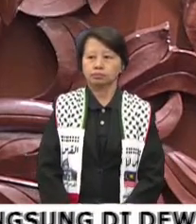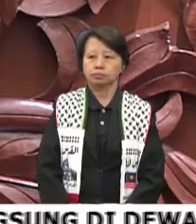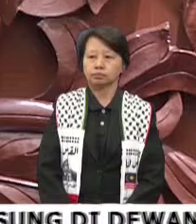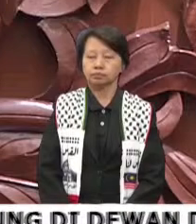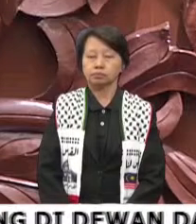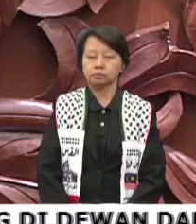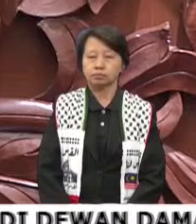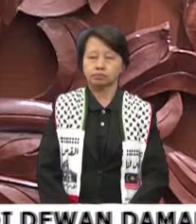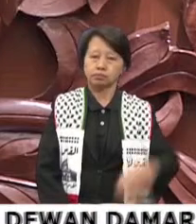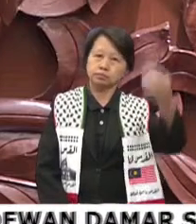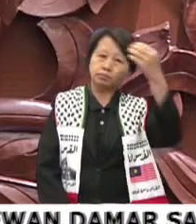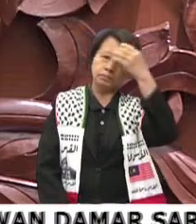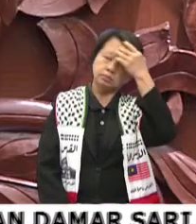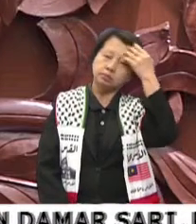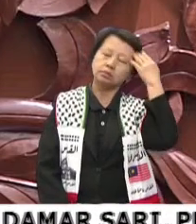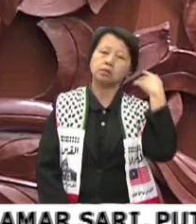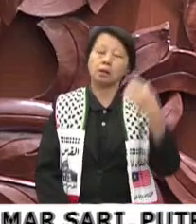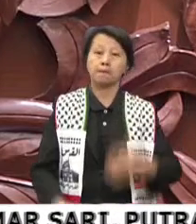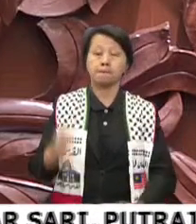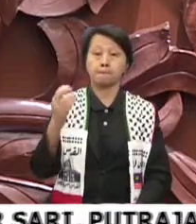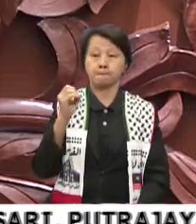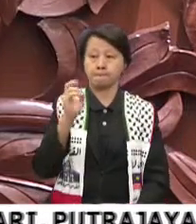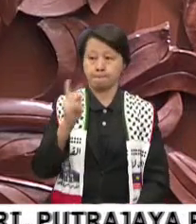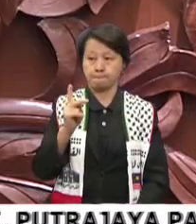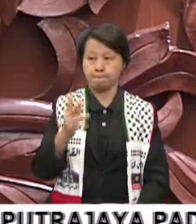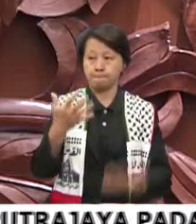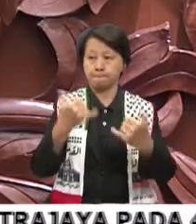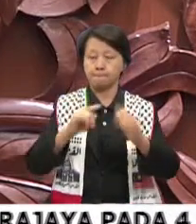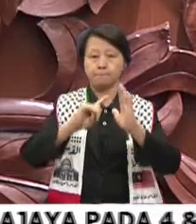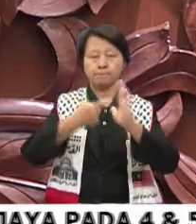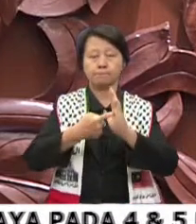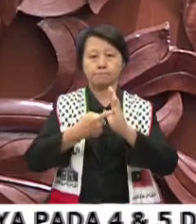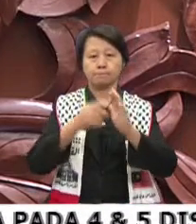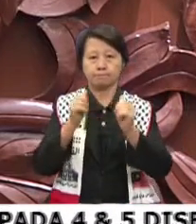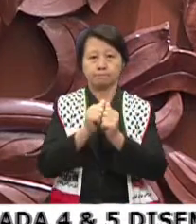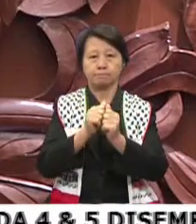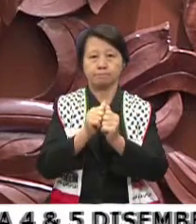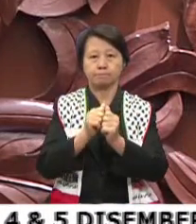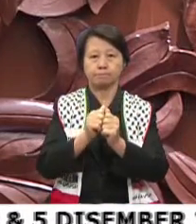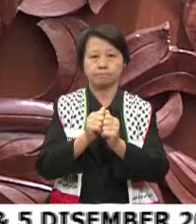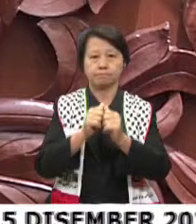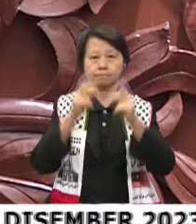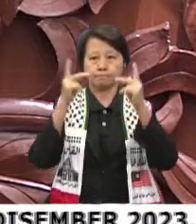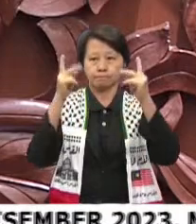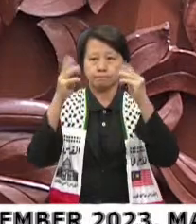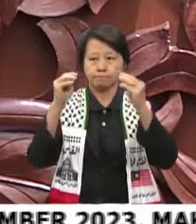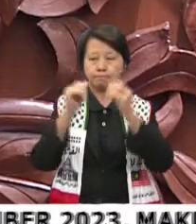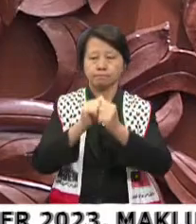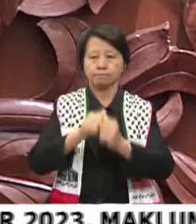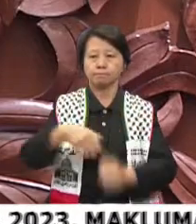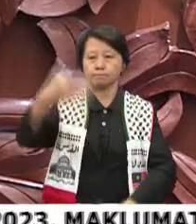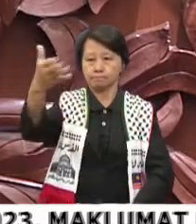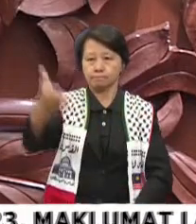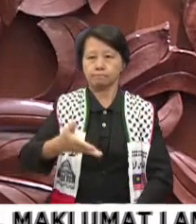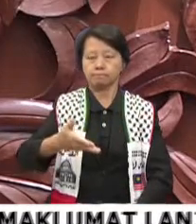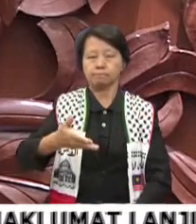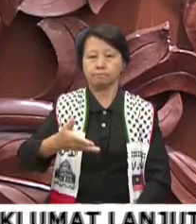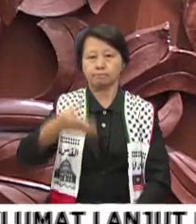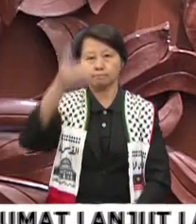menteri baik kita mulakan menteri dengan saya